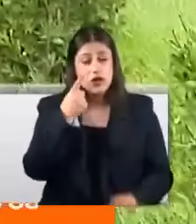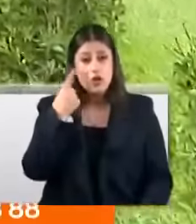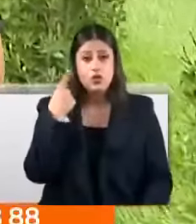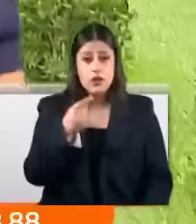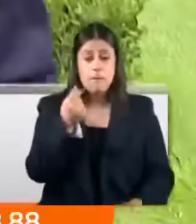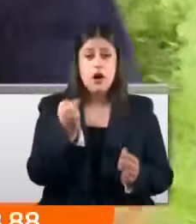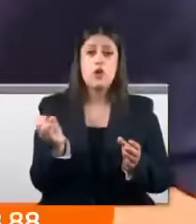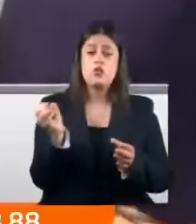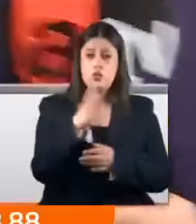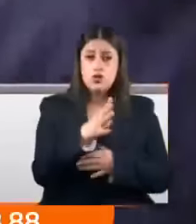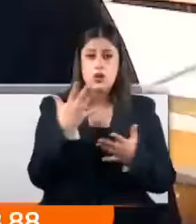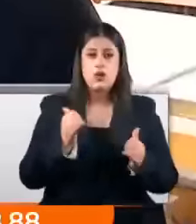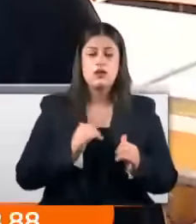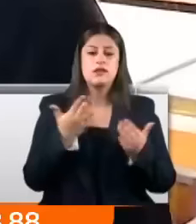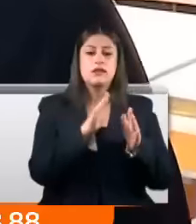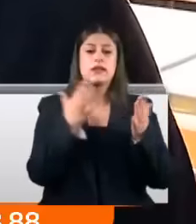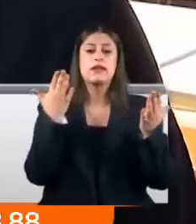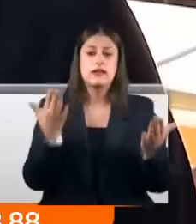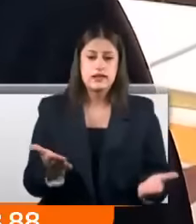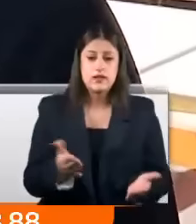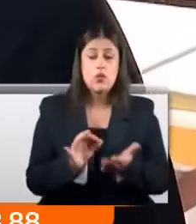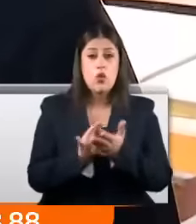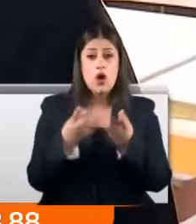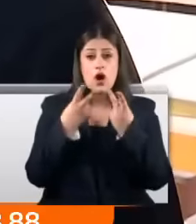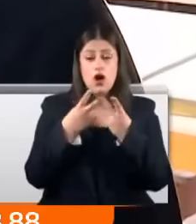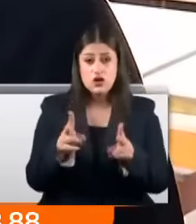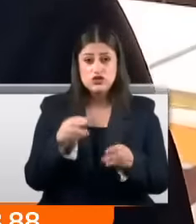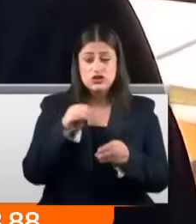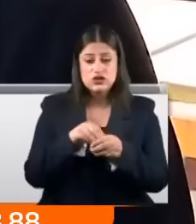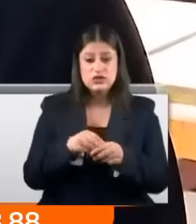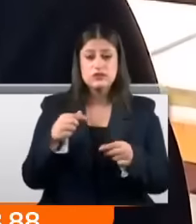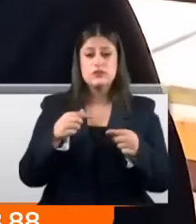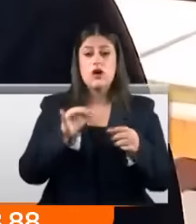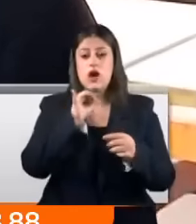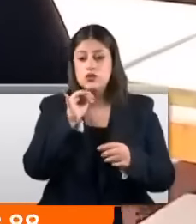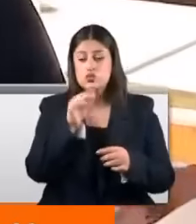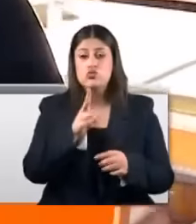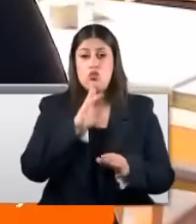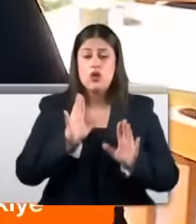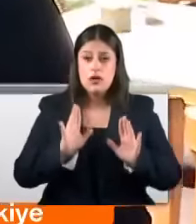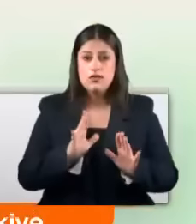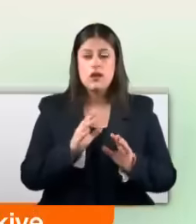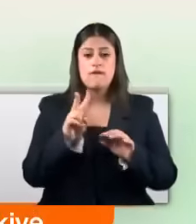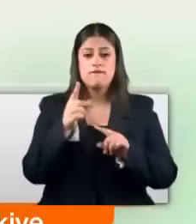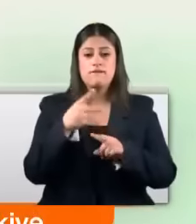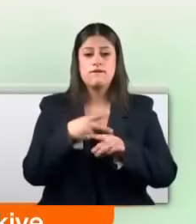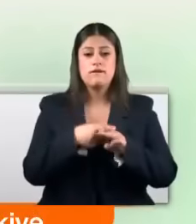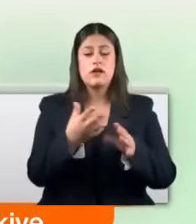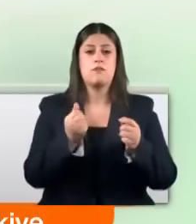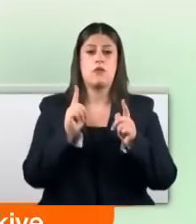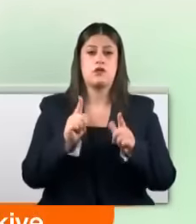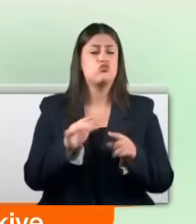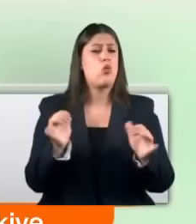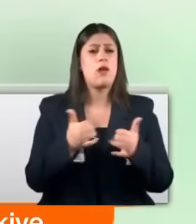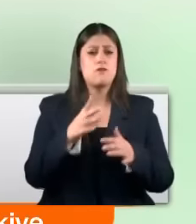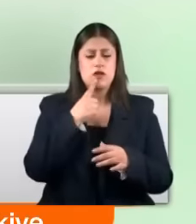gönderdi hem de tatile çıkamadı. Okullar açıldığı için bizim dedim en genç Ağustos'un sonuna vize almamız lazım. Hiç sorun yok Onur Bey dediler.